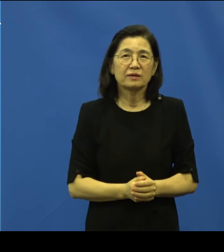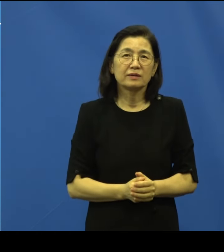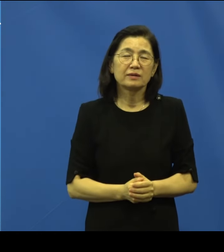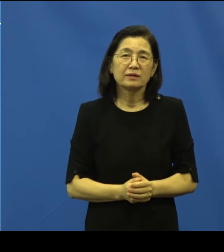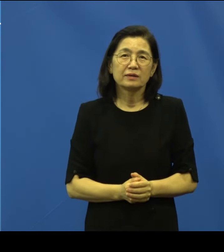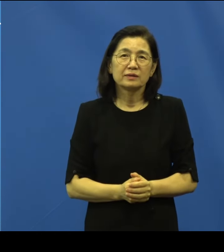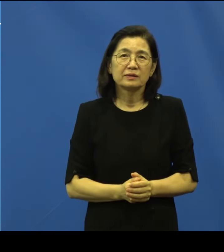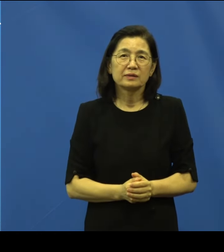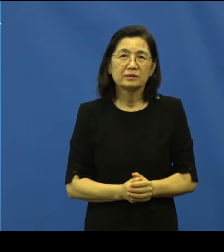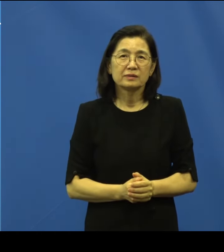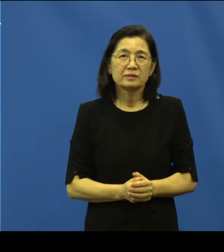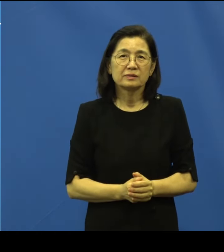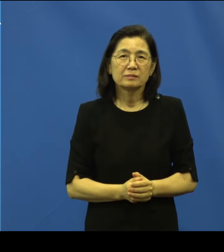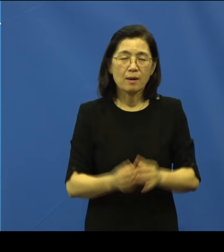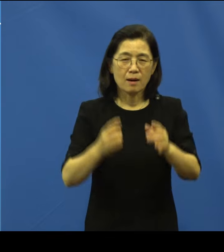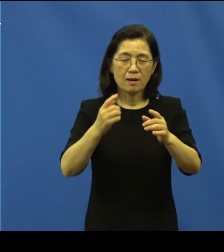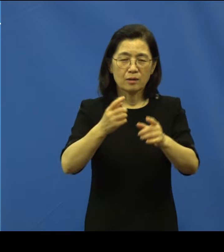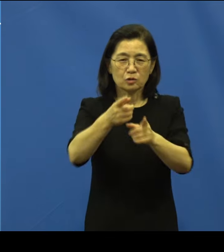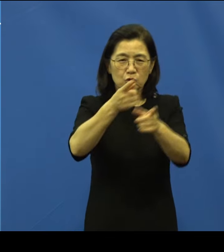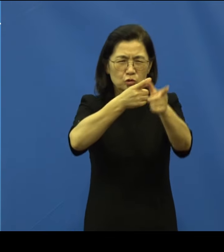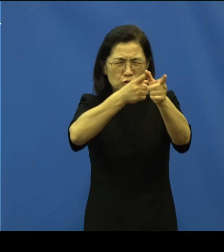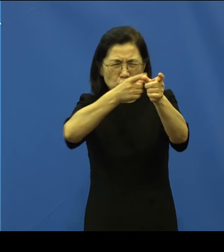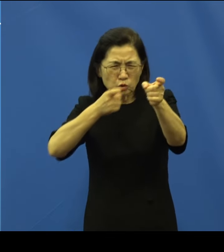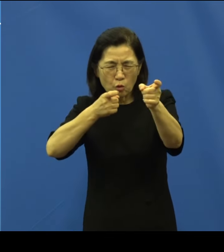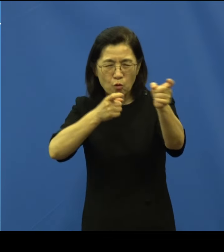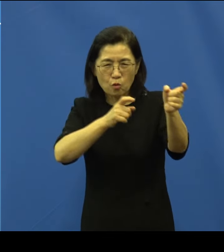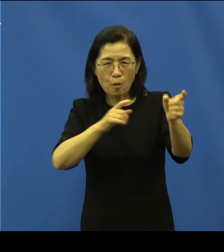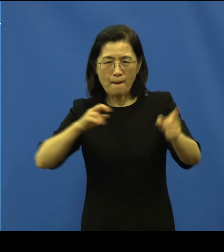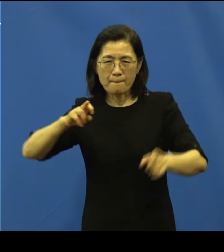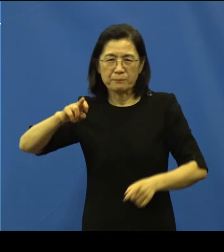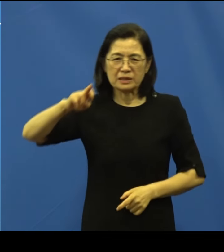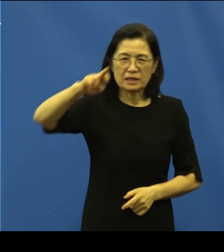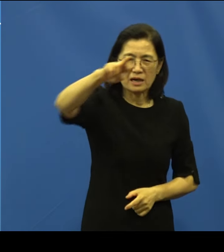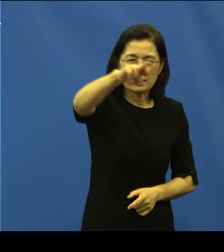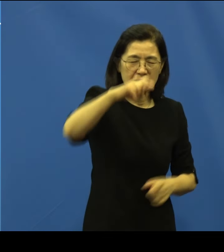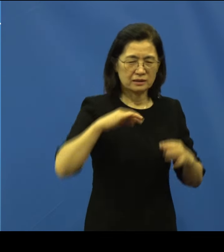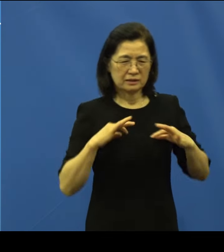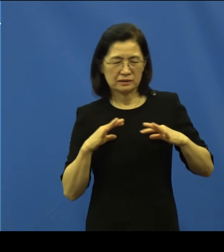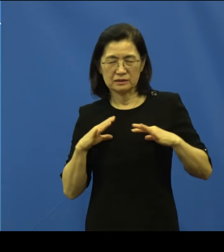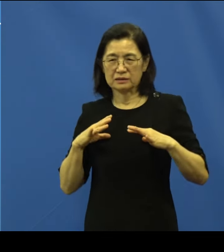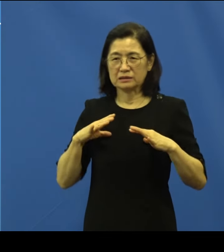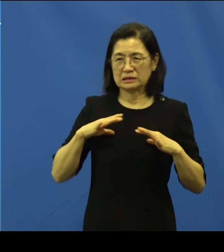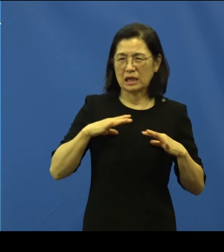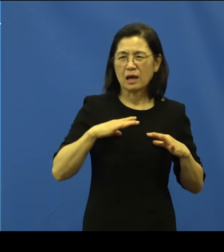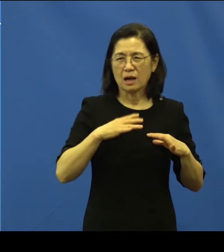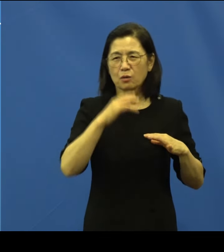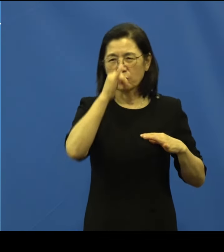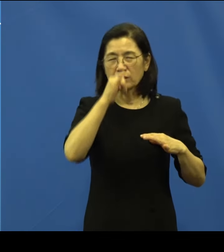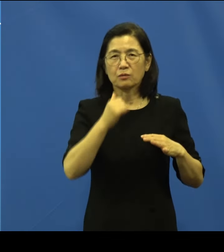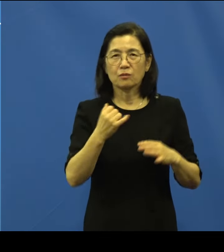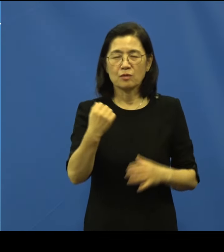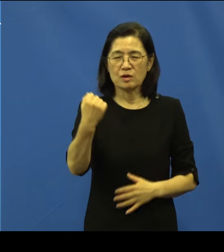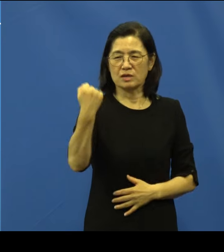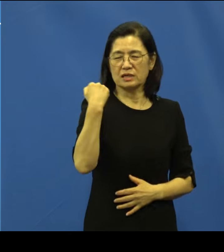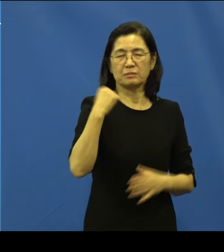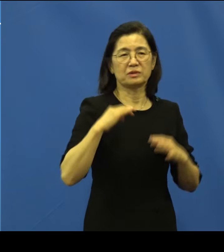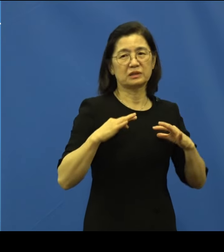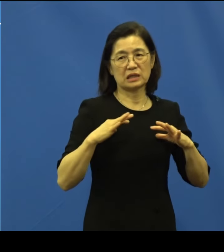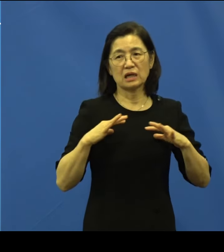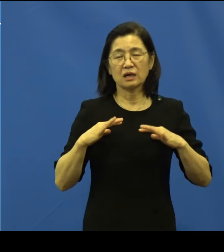그러잖아요. 온 세계가. 나라와 나라 간에도 강대강 가는 거죠. 힘의 구축을 하는